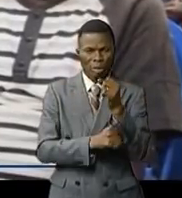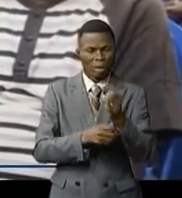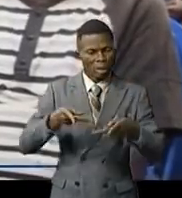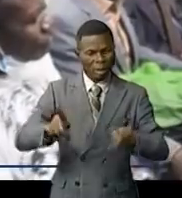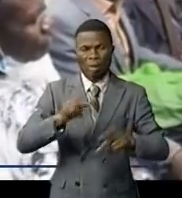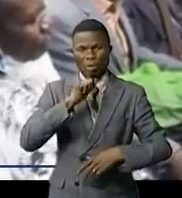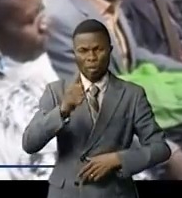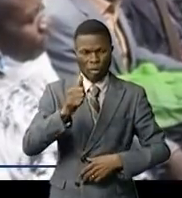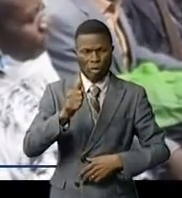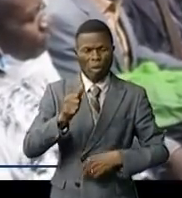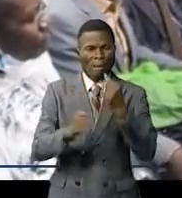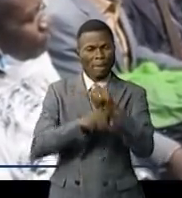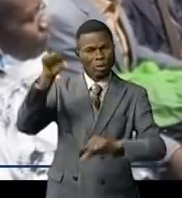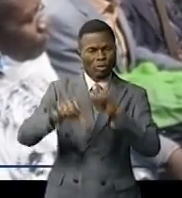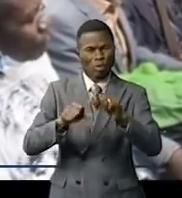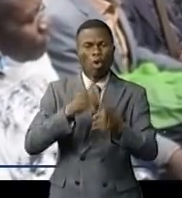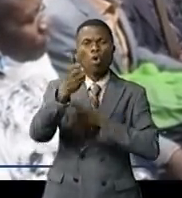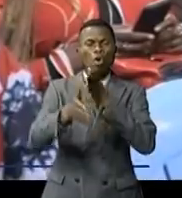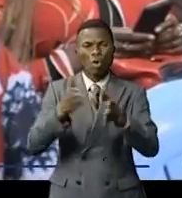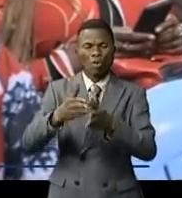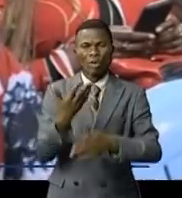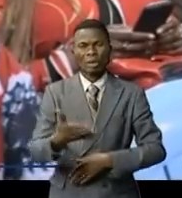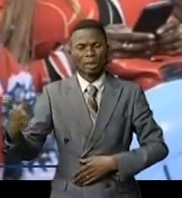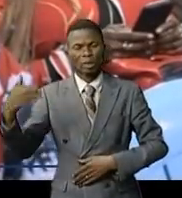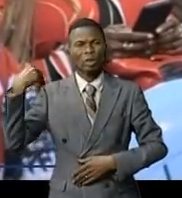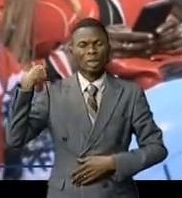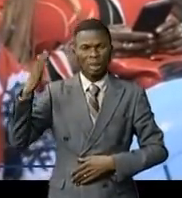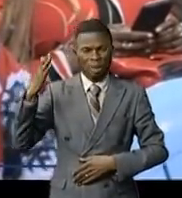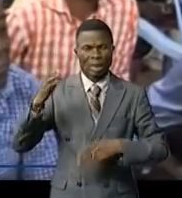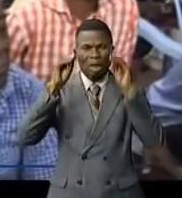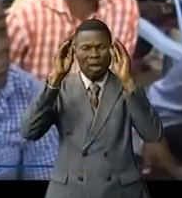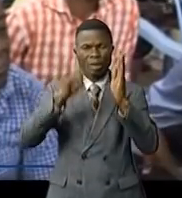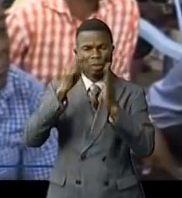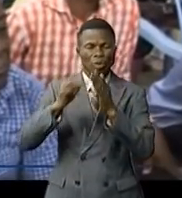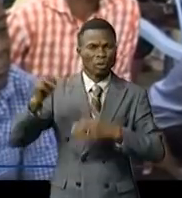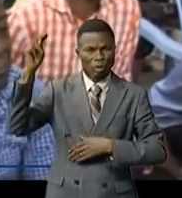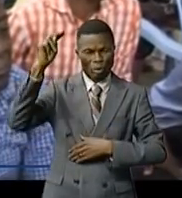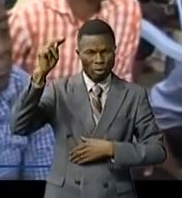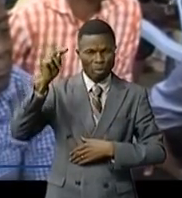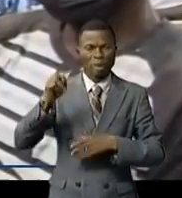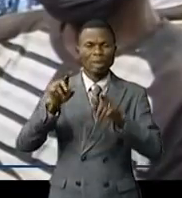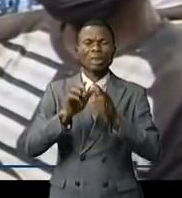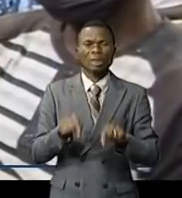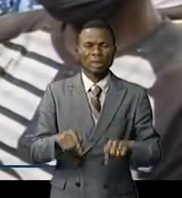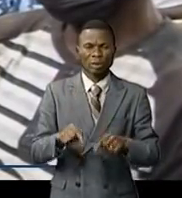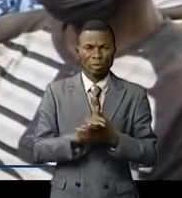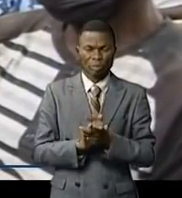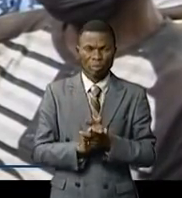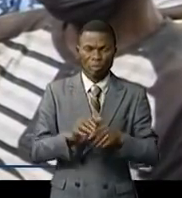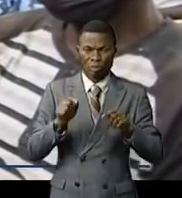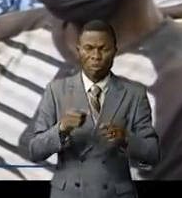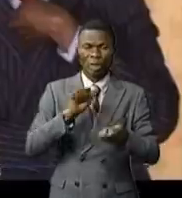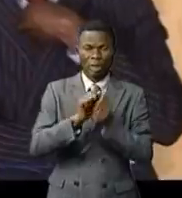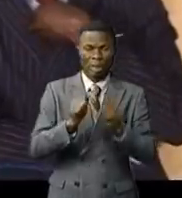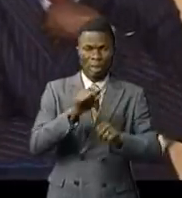permettrai pas aux fossoyeurs d'espolier le patrimoine foncier de l'enseignement supérieur et universitaire. Rappelons que le